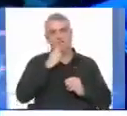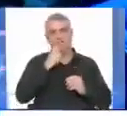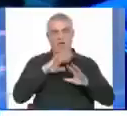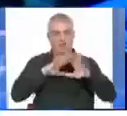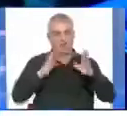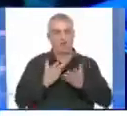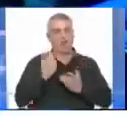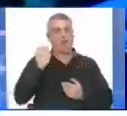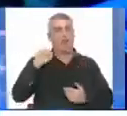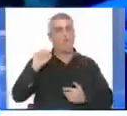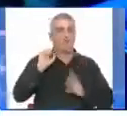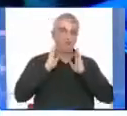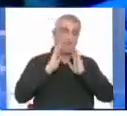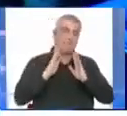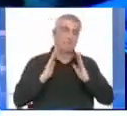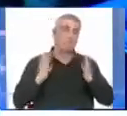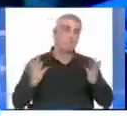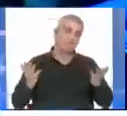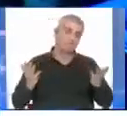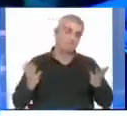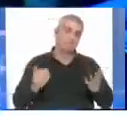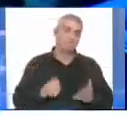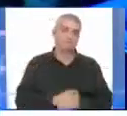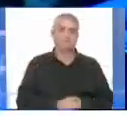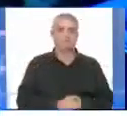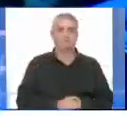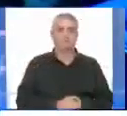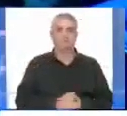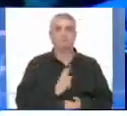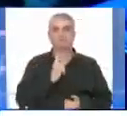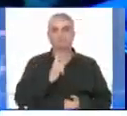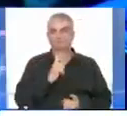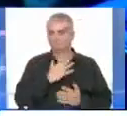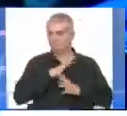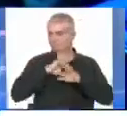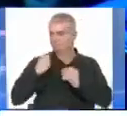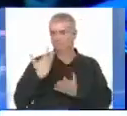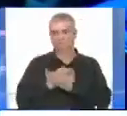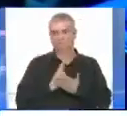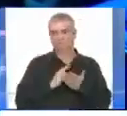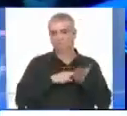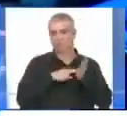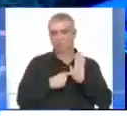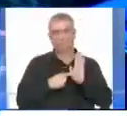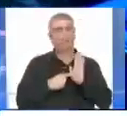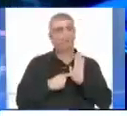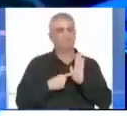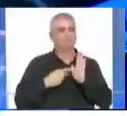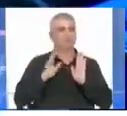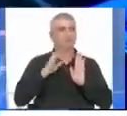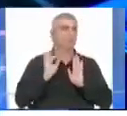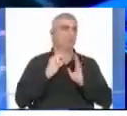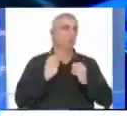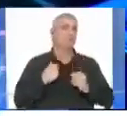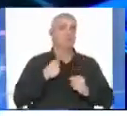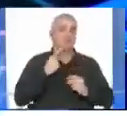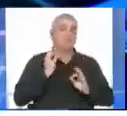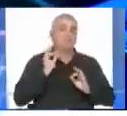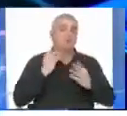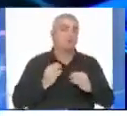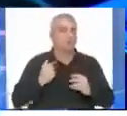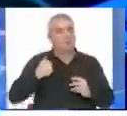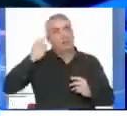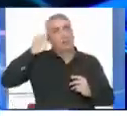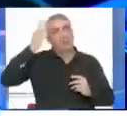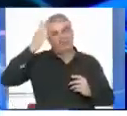של הפרת אמונים. אבל לאור מה שהוצג, אני חושב שיש סיכוי טוב. אני אומר, סיכוי טוב, אני לא